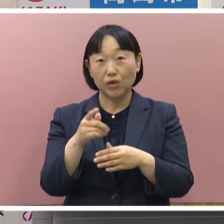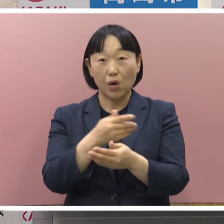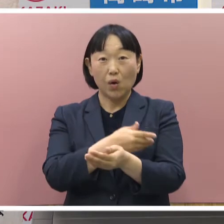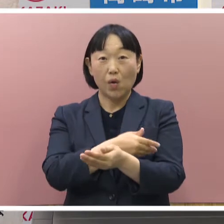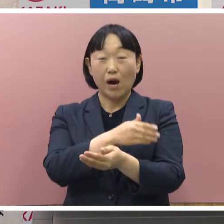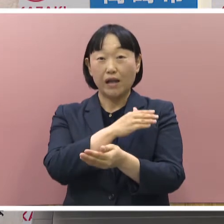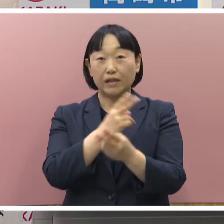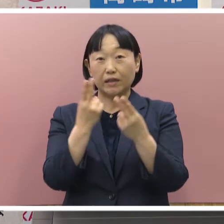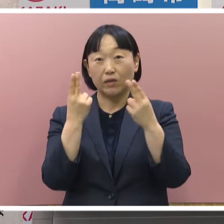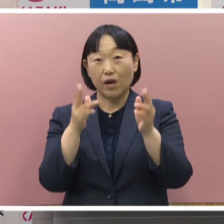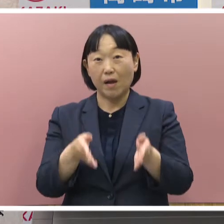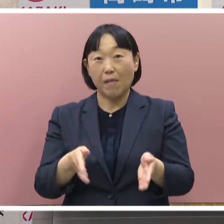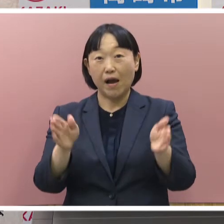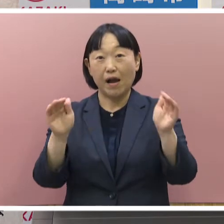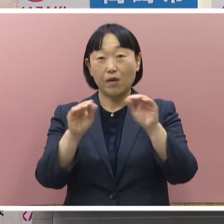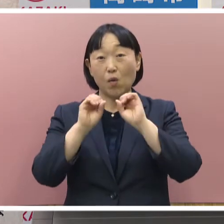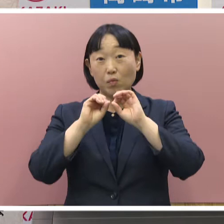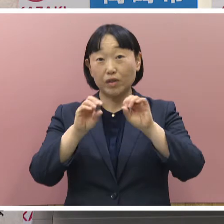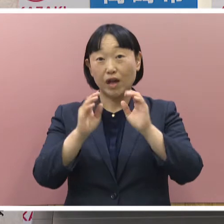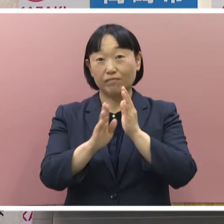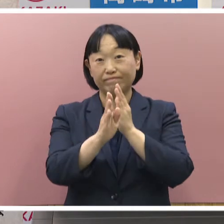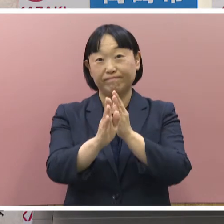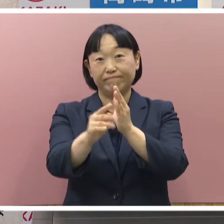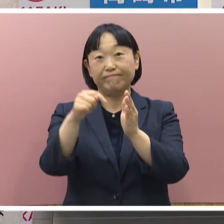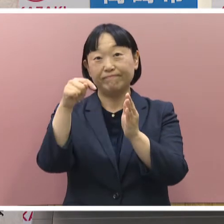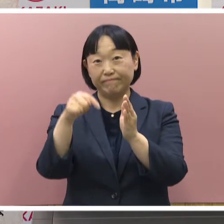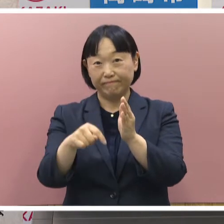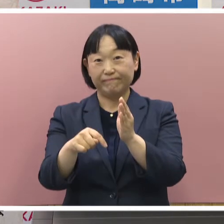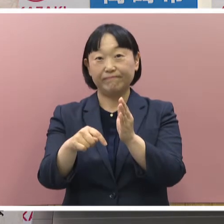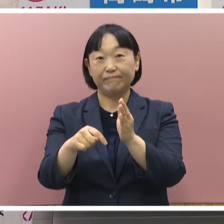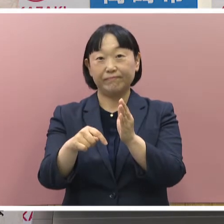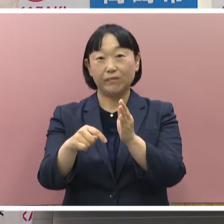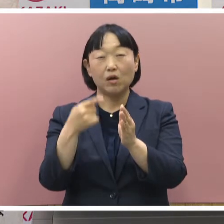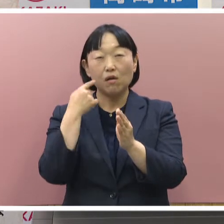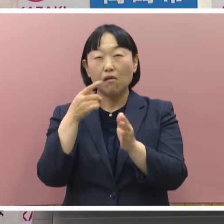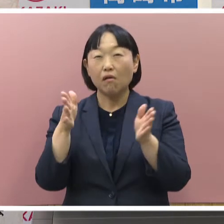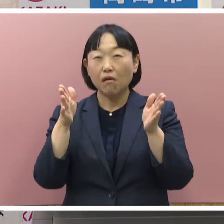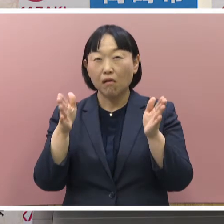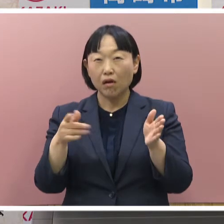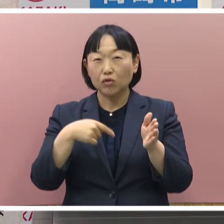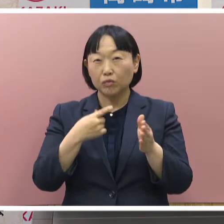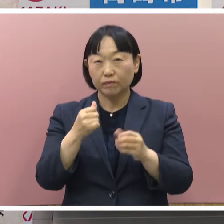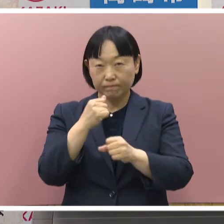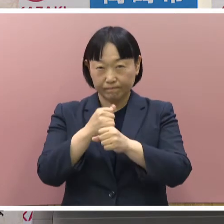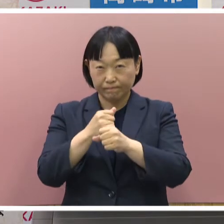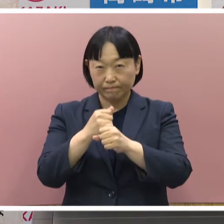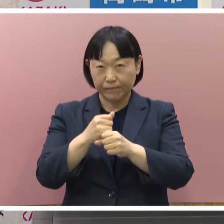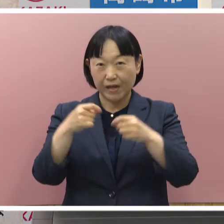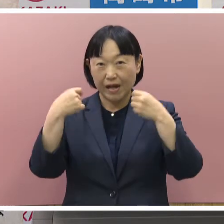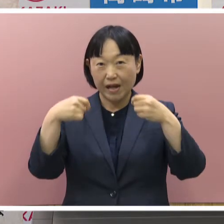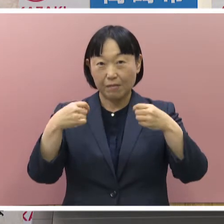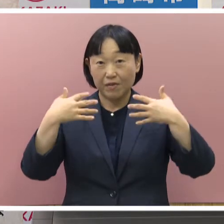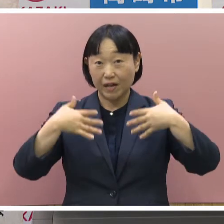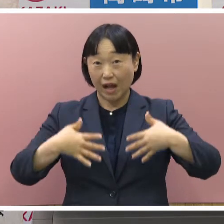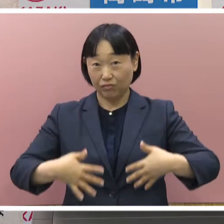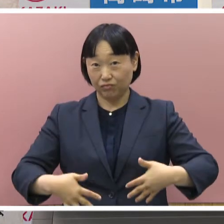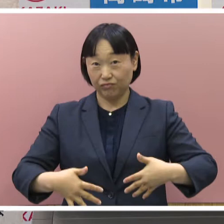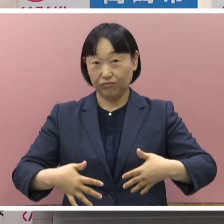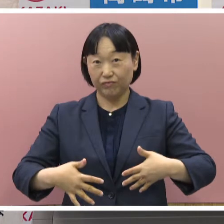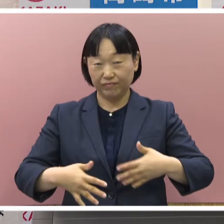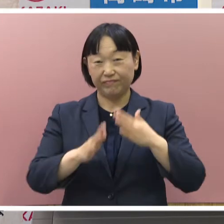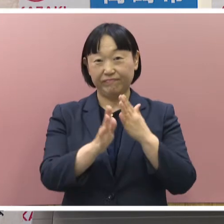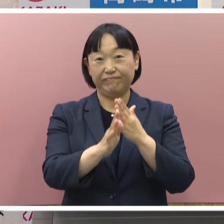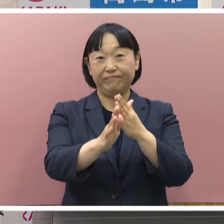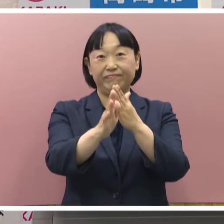河ドラマ館の PR 隊列として、約半年かけて自ら制作した上甲冑を着て参